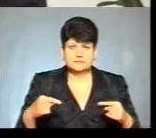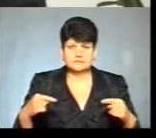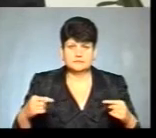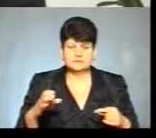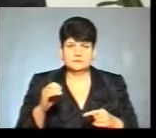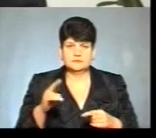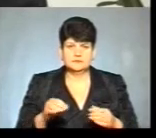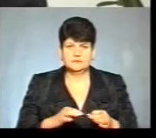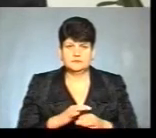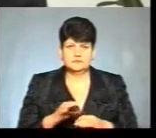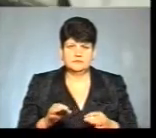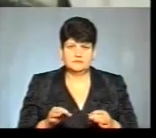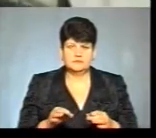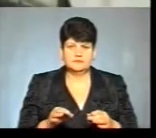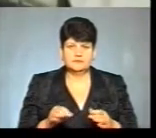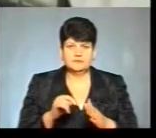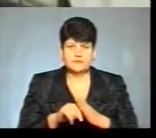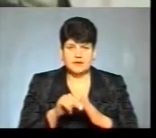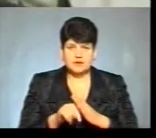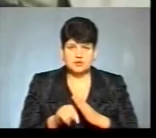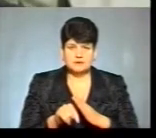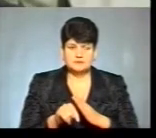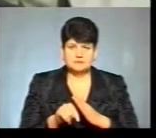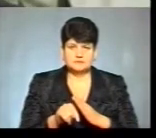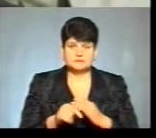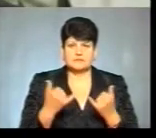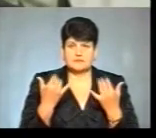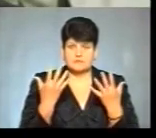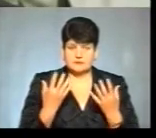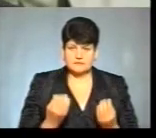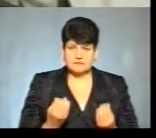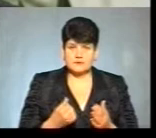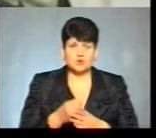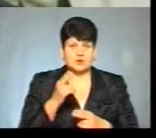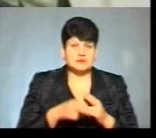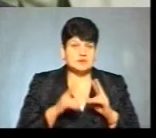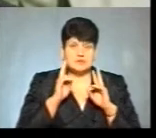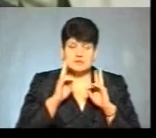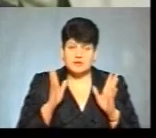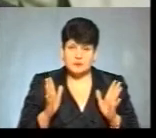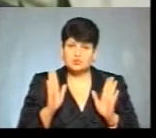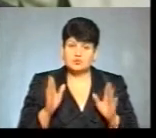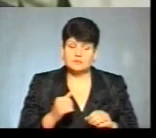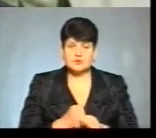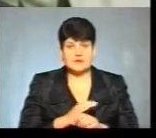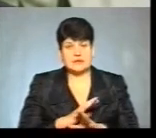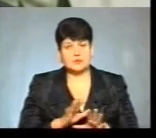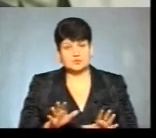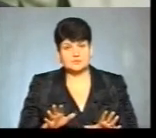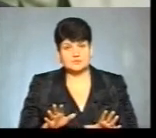соціальним проектам, так? Значить, ми на сьогоднішній день до кінця не знаємо, будуть вони працювати чи не будуть,